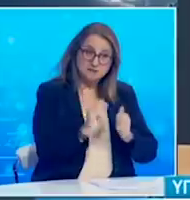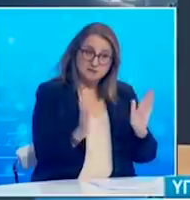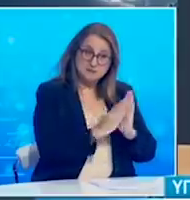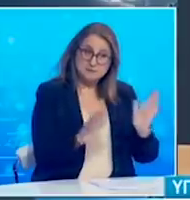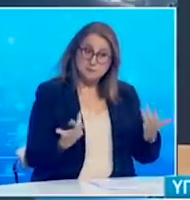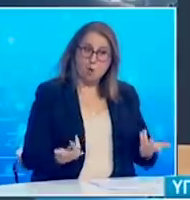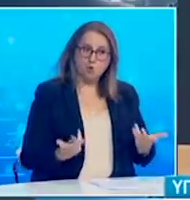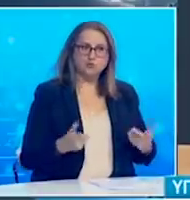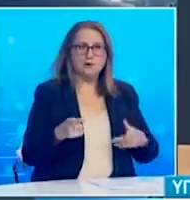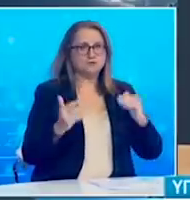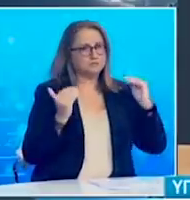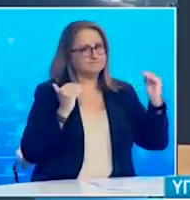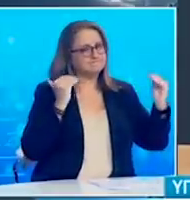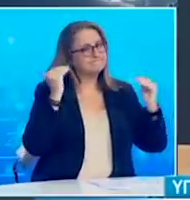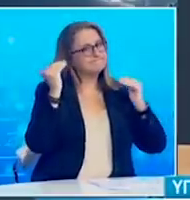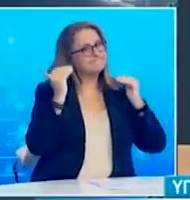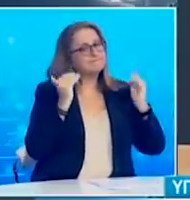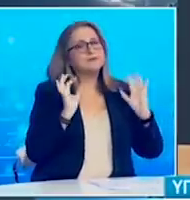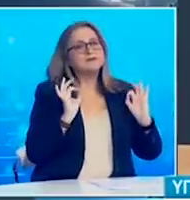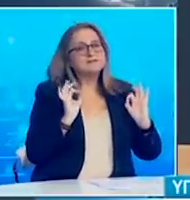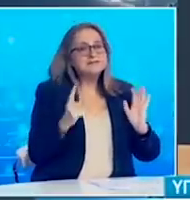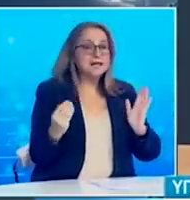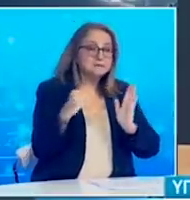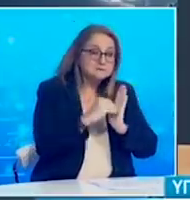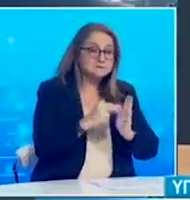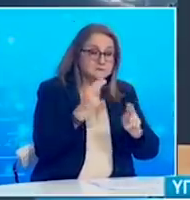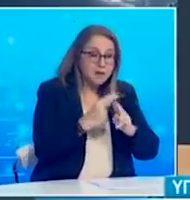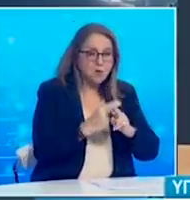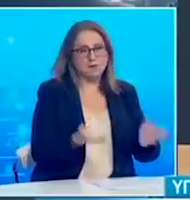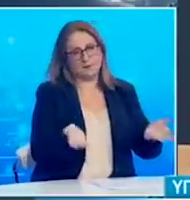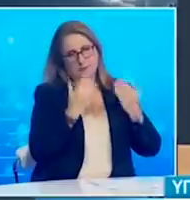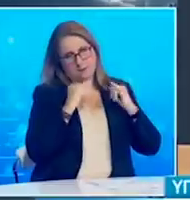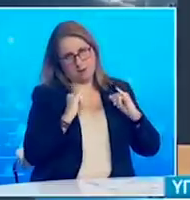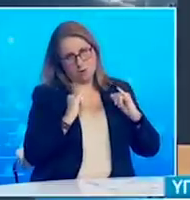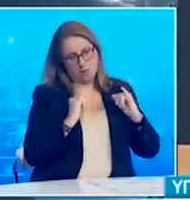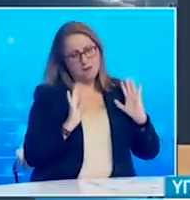πρέπει το δημοσίευμα δείχνει ότι